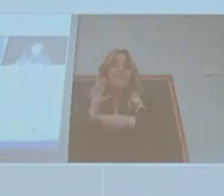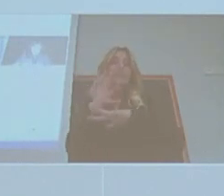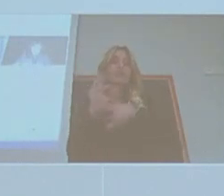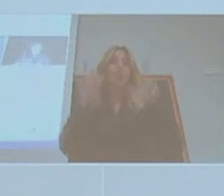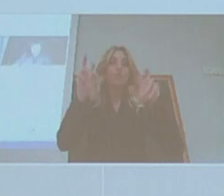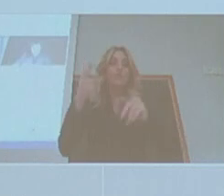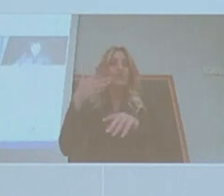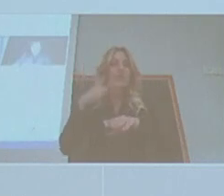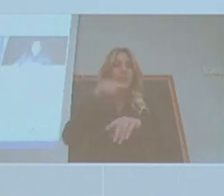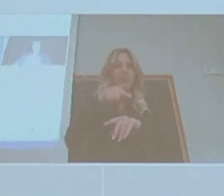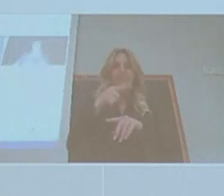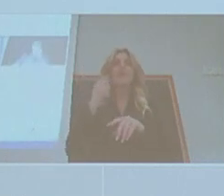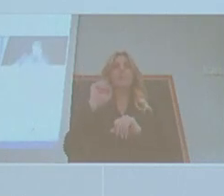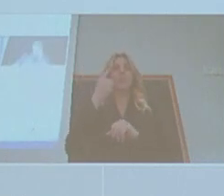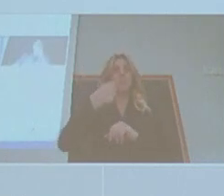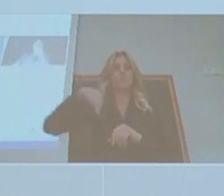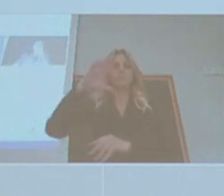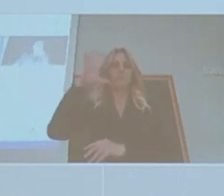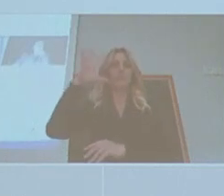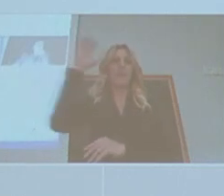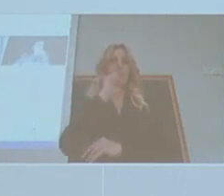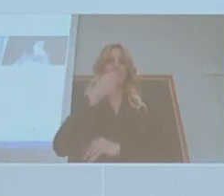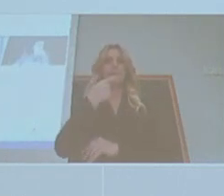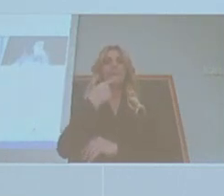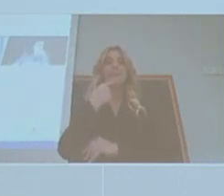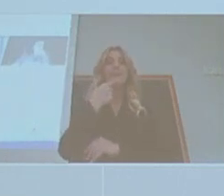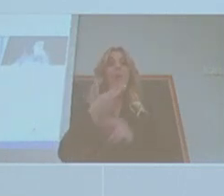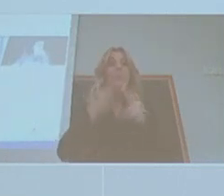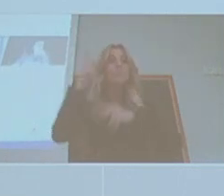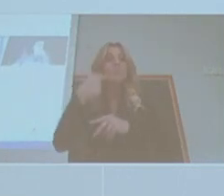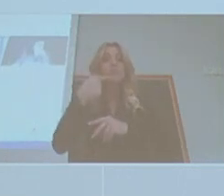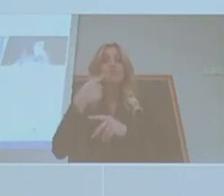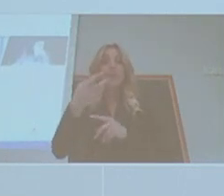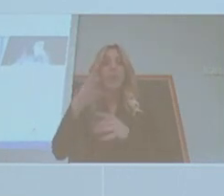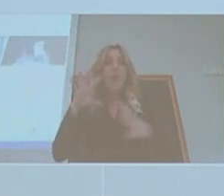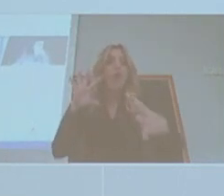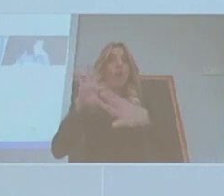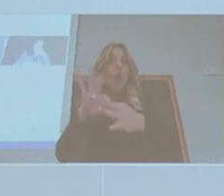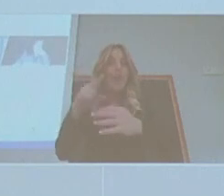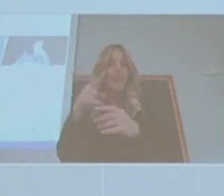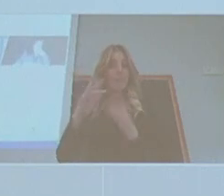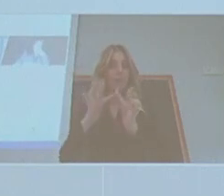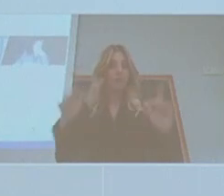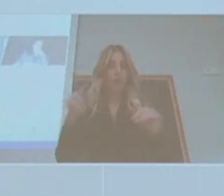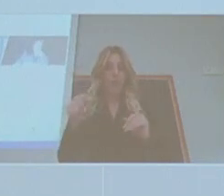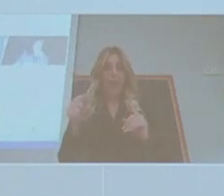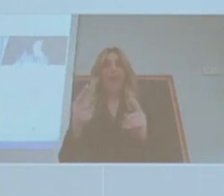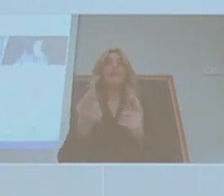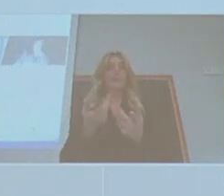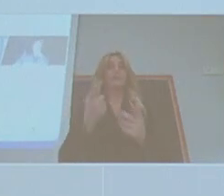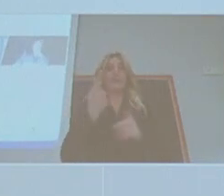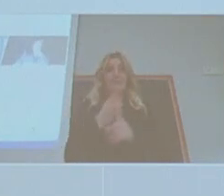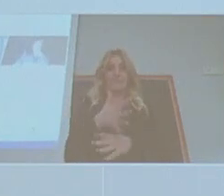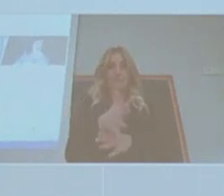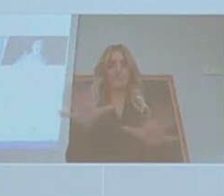perché ci fa entrare un po' tutti, anche chi è collegato, soprattutto chi è collegato, nel clima di questa nostra tavola rotonda che sta per